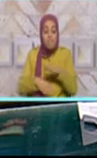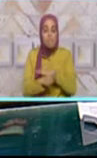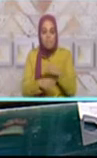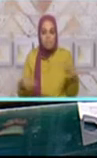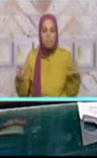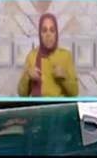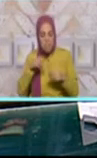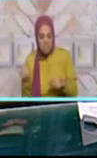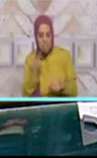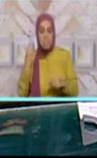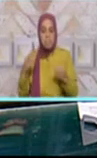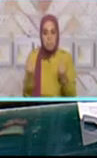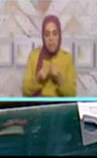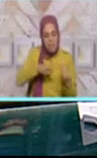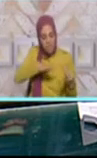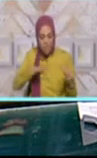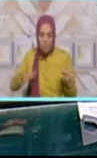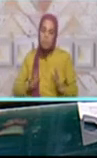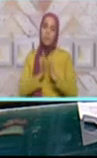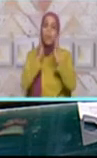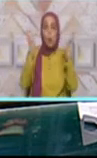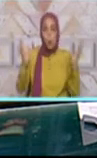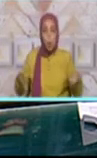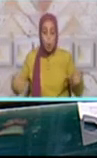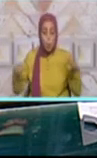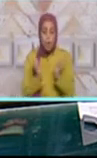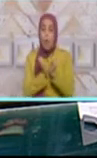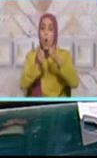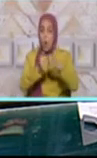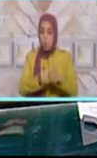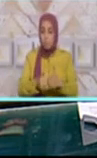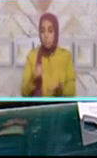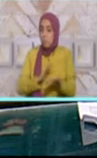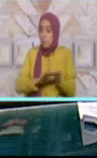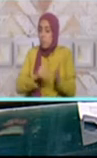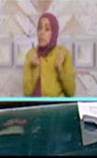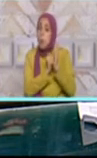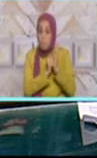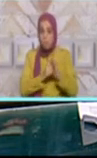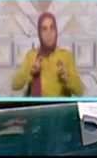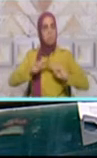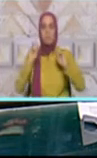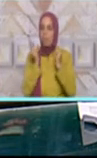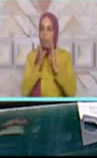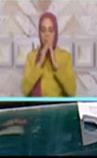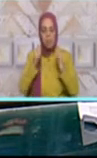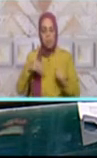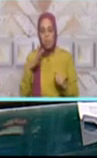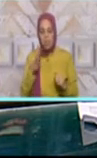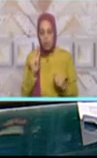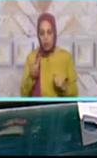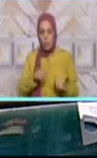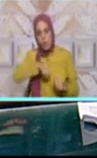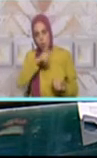في التعامل مع حالات الأطفال والكبار والأسر بلا مأوى والحالات الإنسانية على مستوى الجمهورية خلال الأربع شهور الماضية.